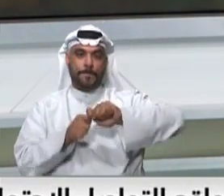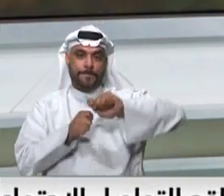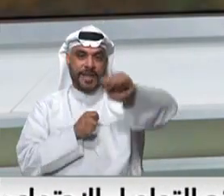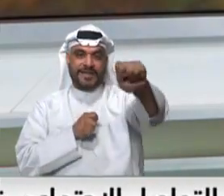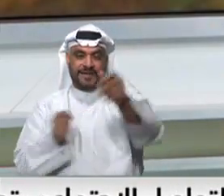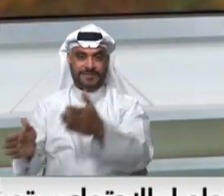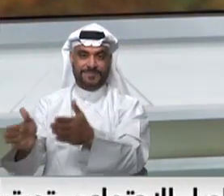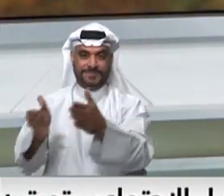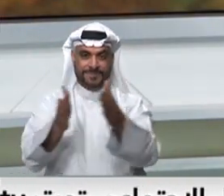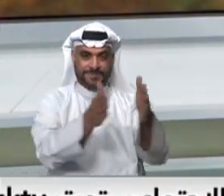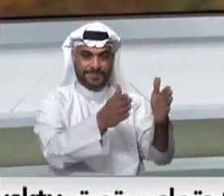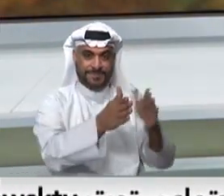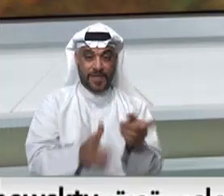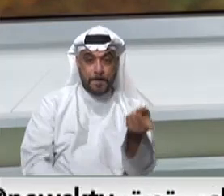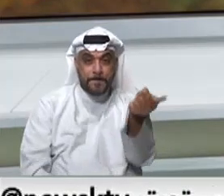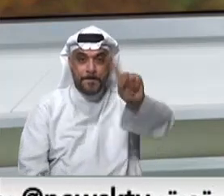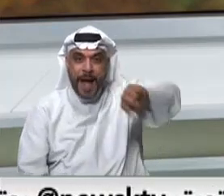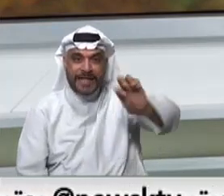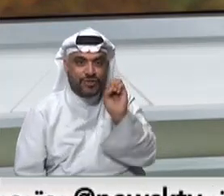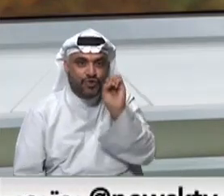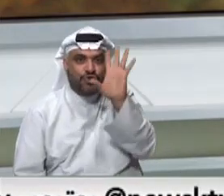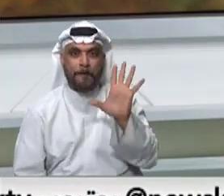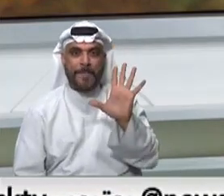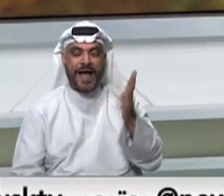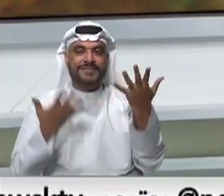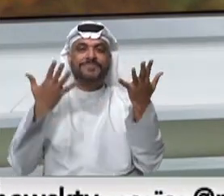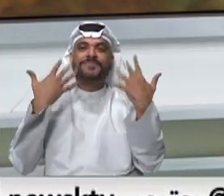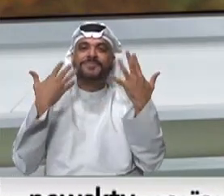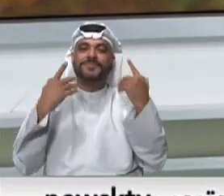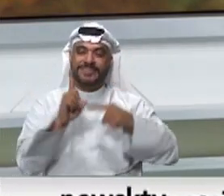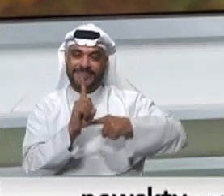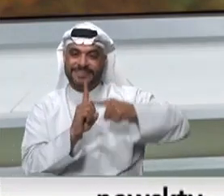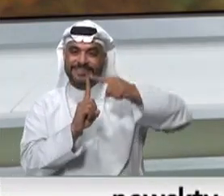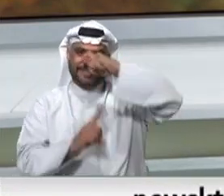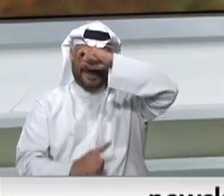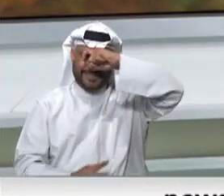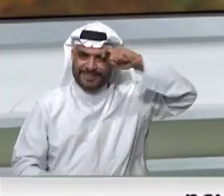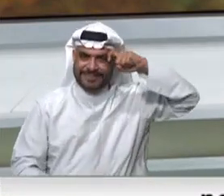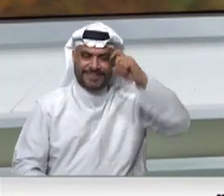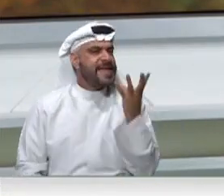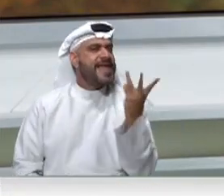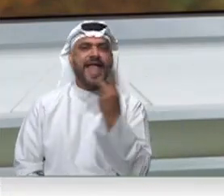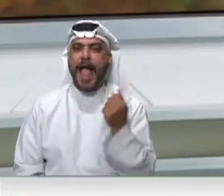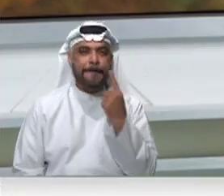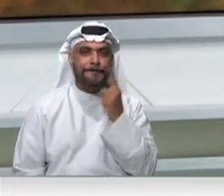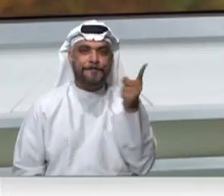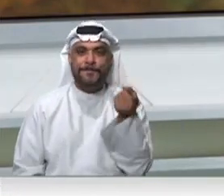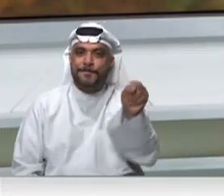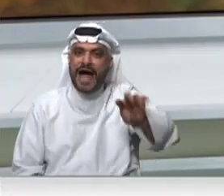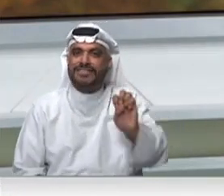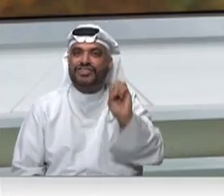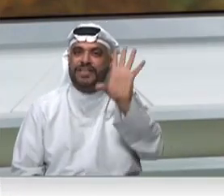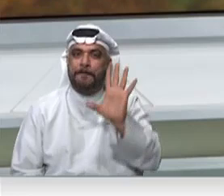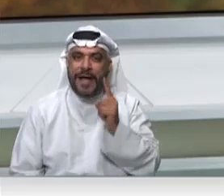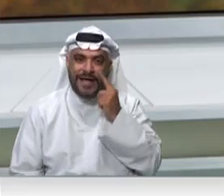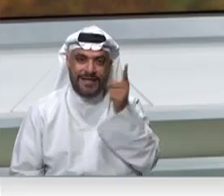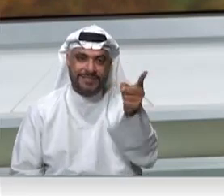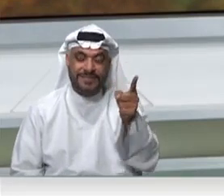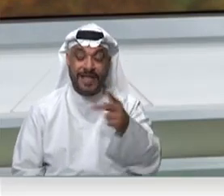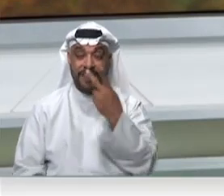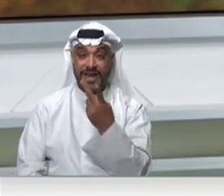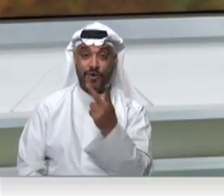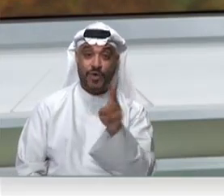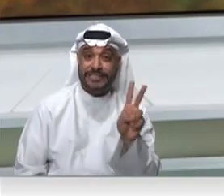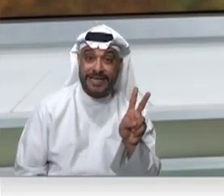كيلو. مع بداية دخول ساعات صباح الأولى من نهار يوم الغد متوقع أن تتفاوت درجات الحرارة الصغرى من 22